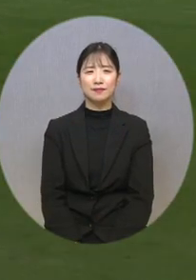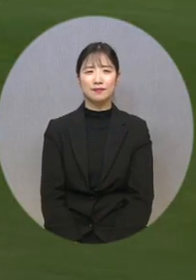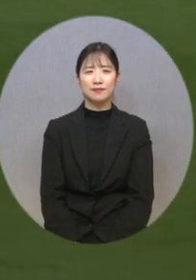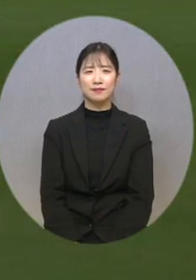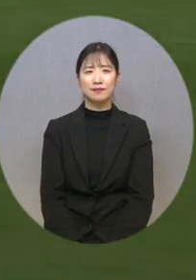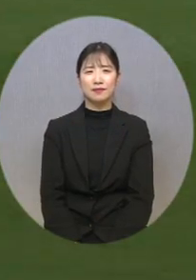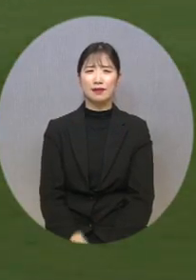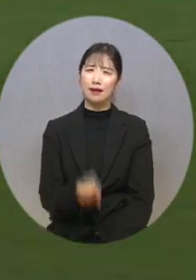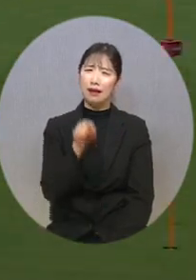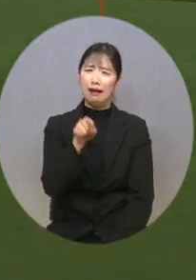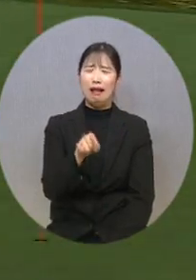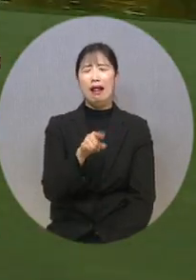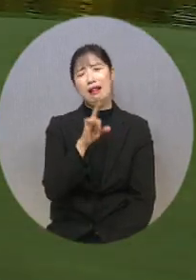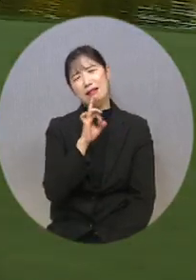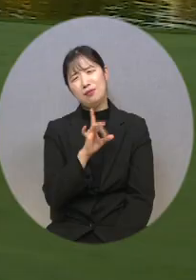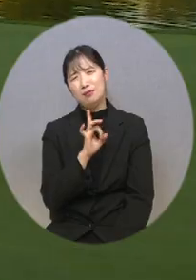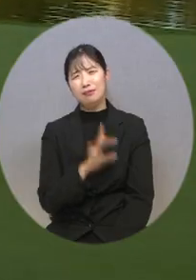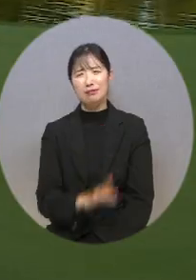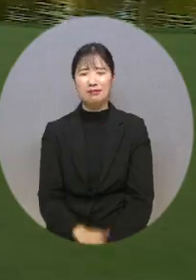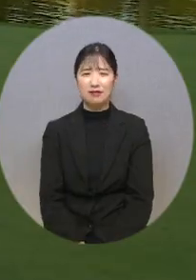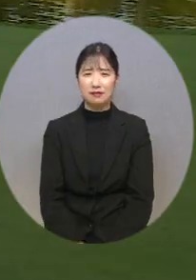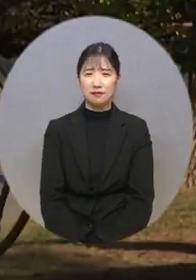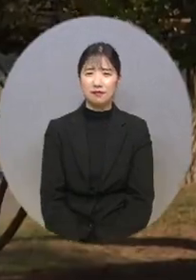아, 저기 온대면 안 되는데.